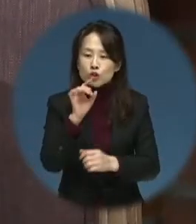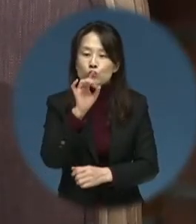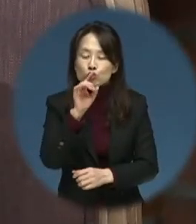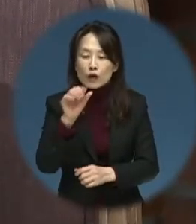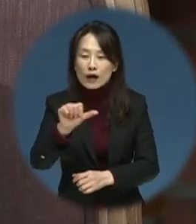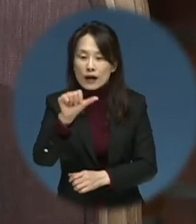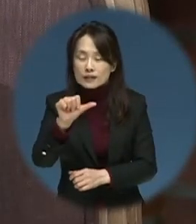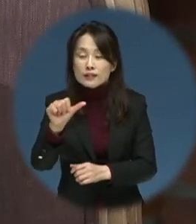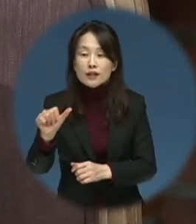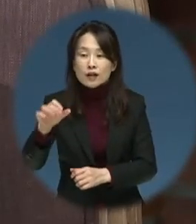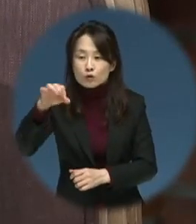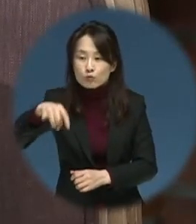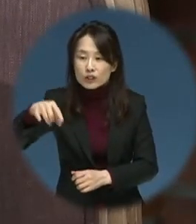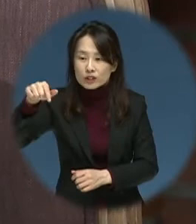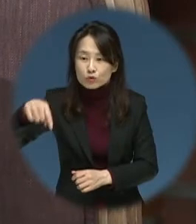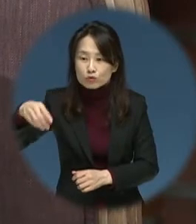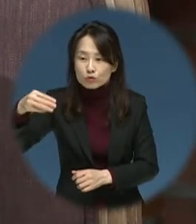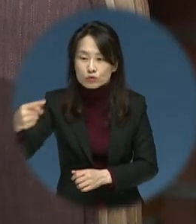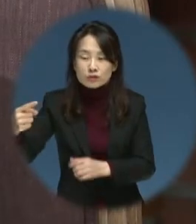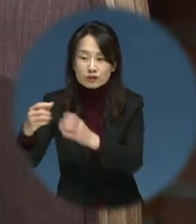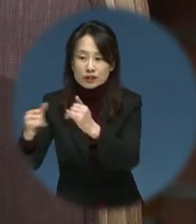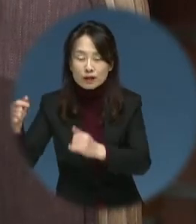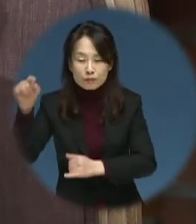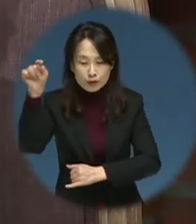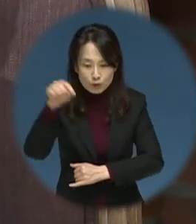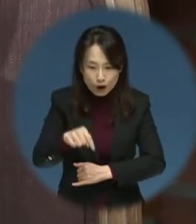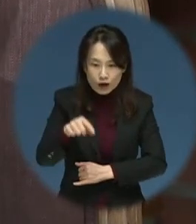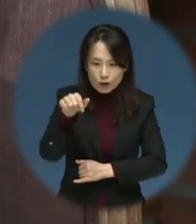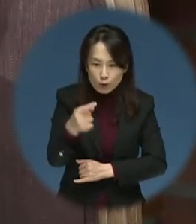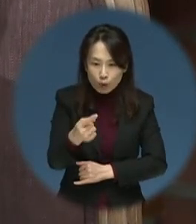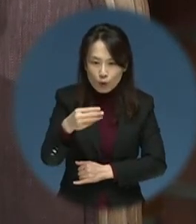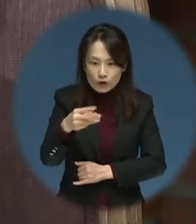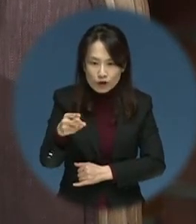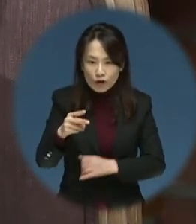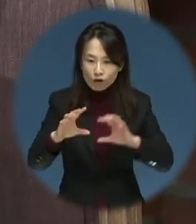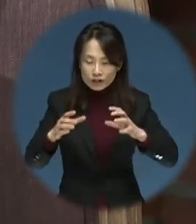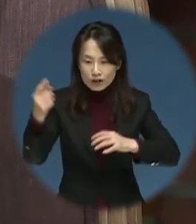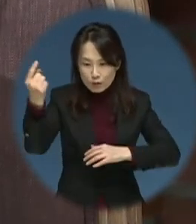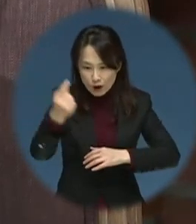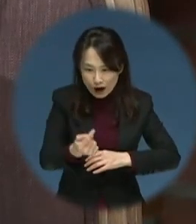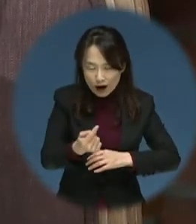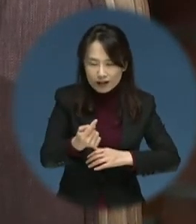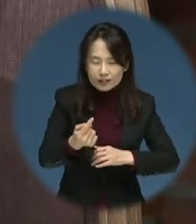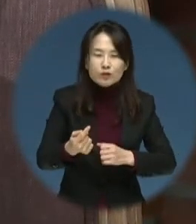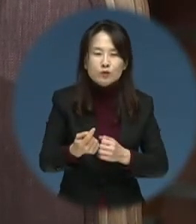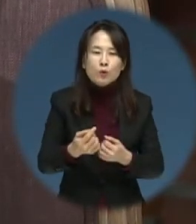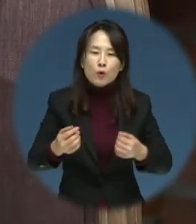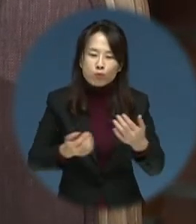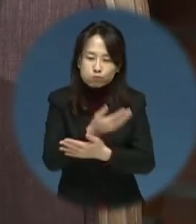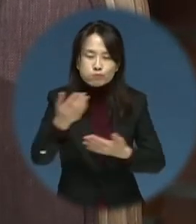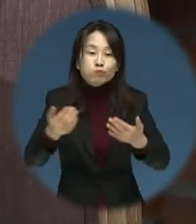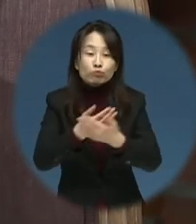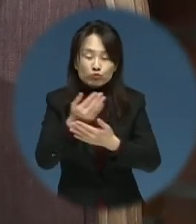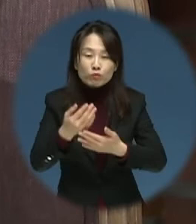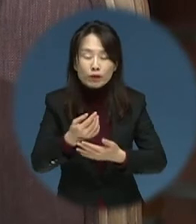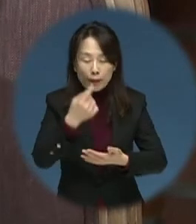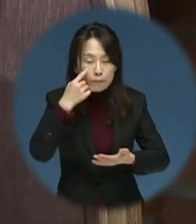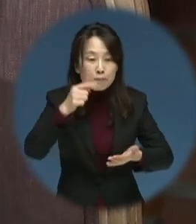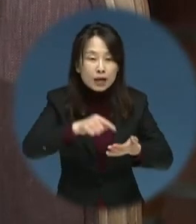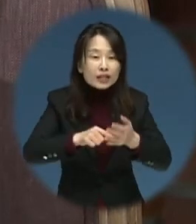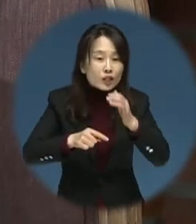매일 그걸 살아가고, 예. 그 다음에 뭐 득수장시나 또 위구르 설수리 같은 그 당시에